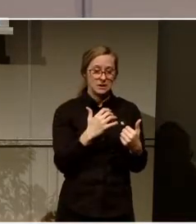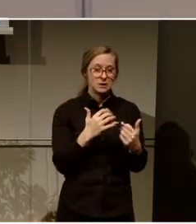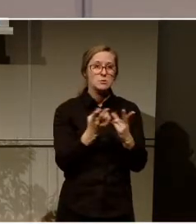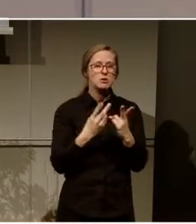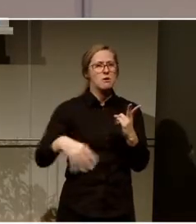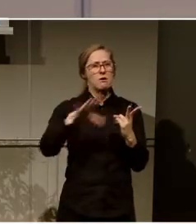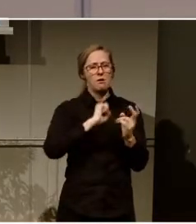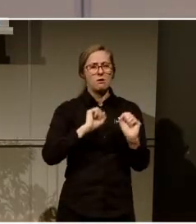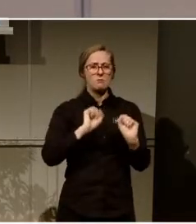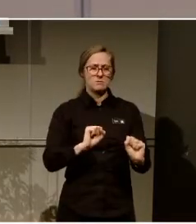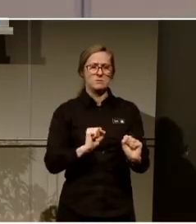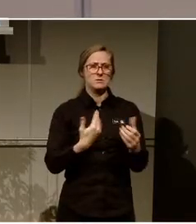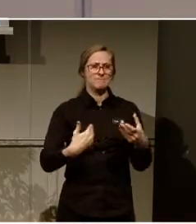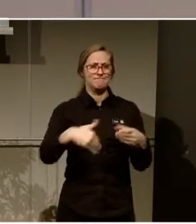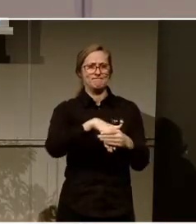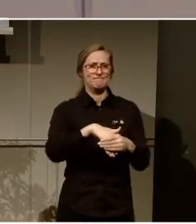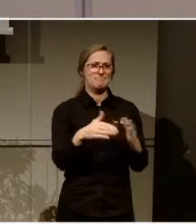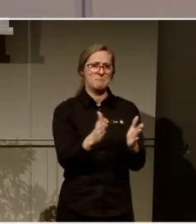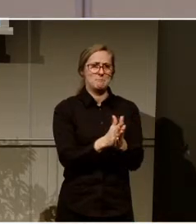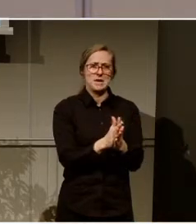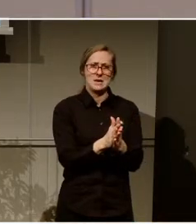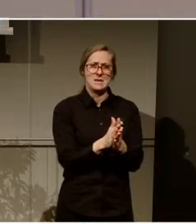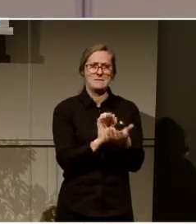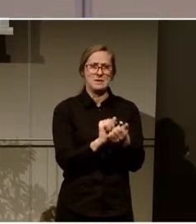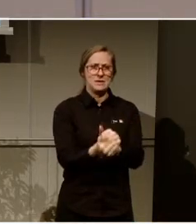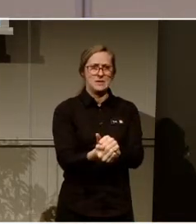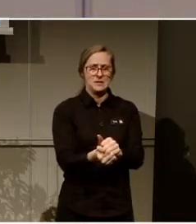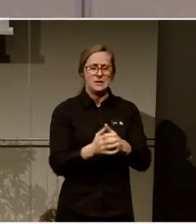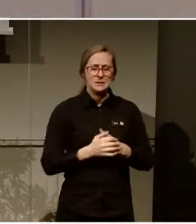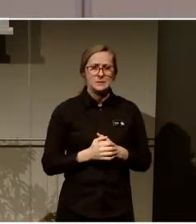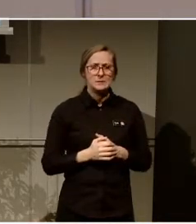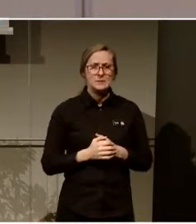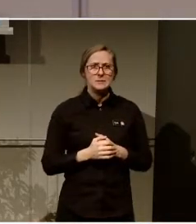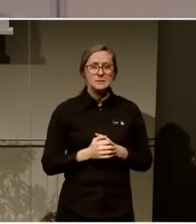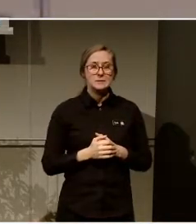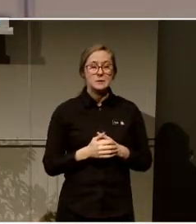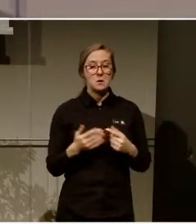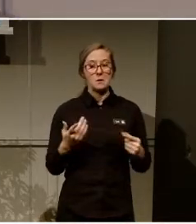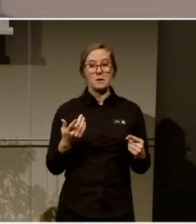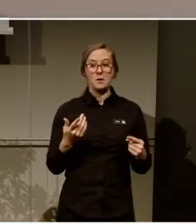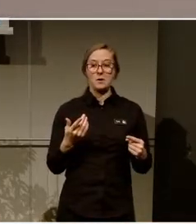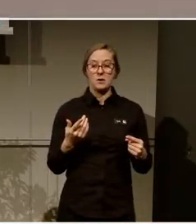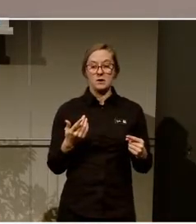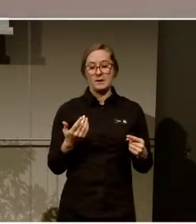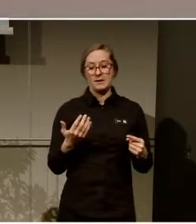alla måste få vara med i den förändringen. Det är inte okej att